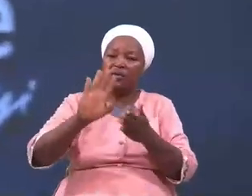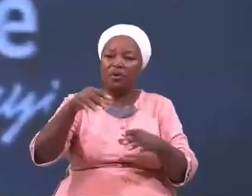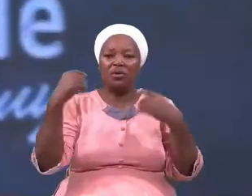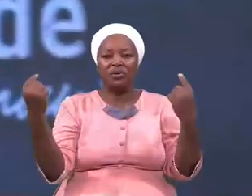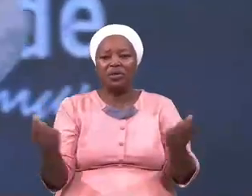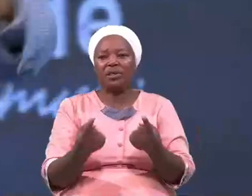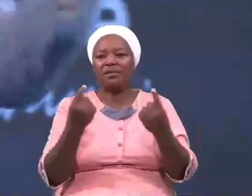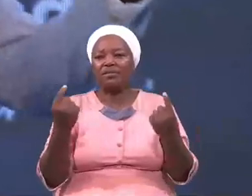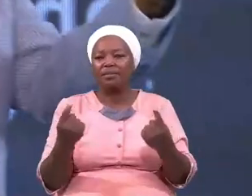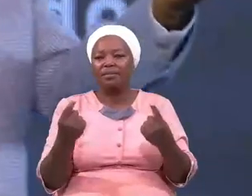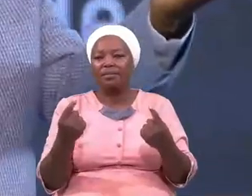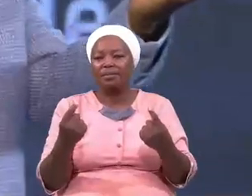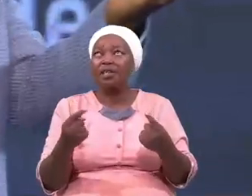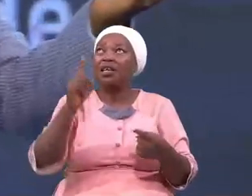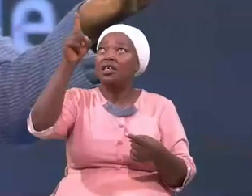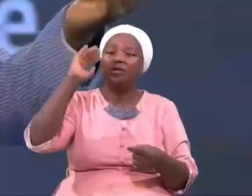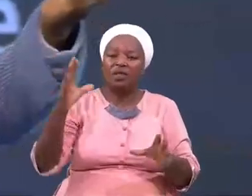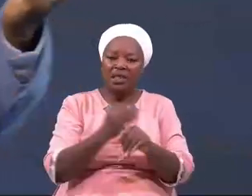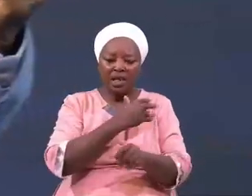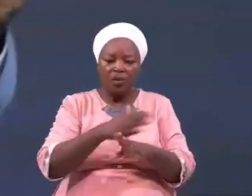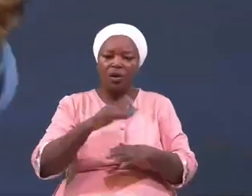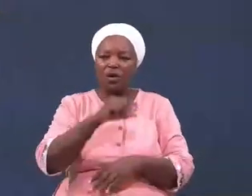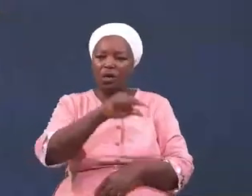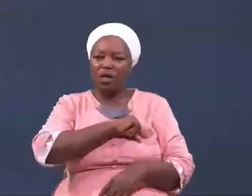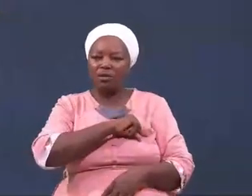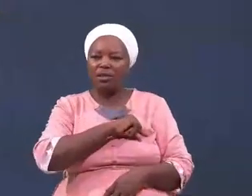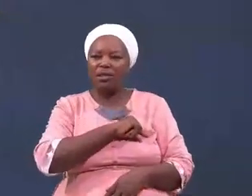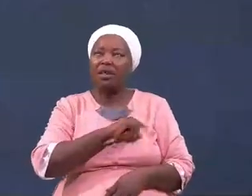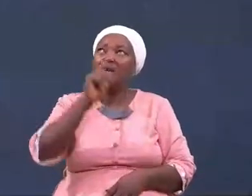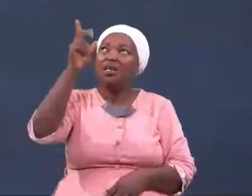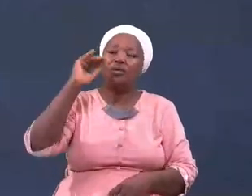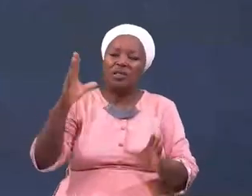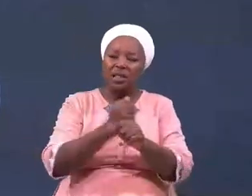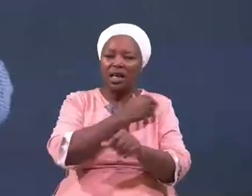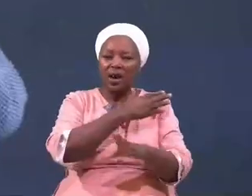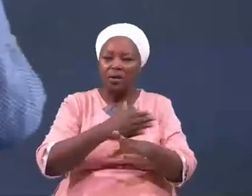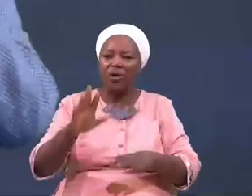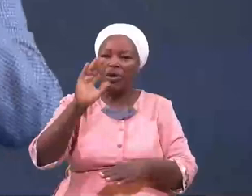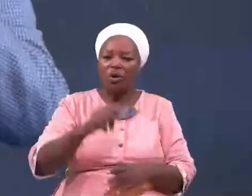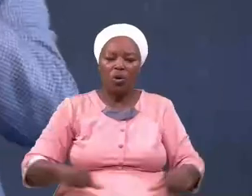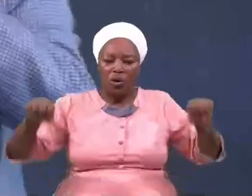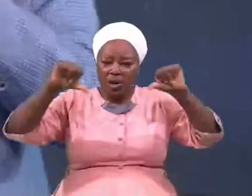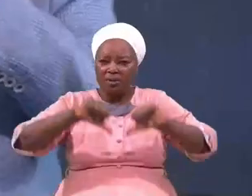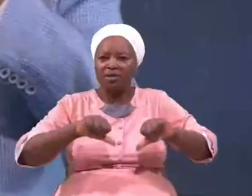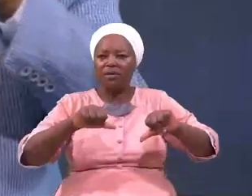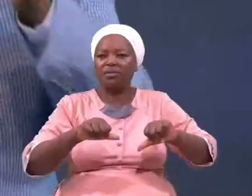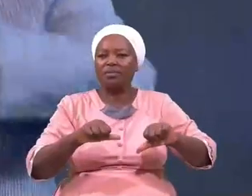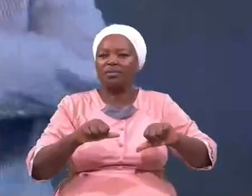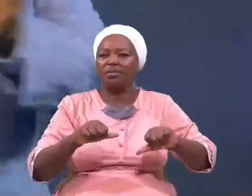afin de pardonner vos péchés, afin d'ôter votre culpabilité, afin d'ôter